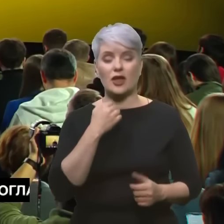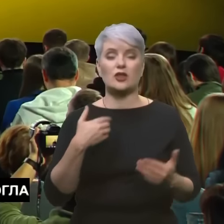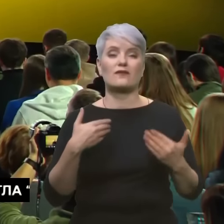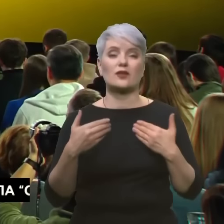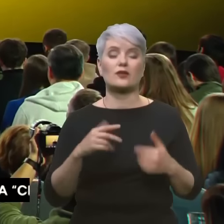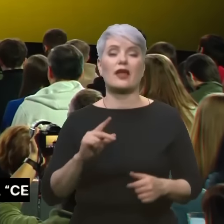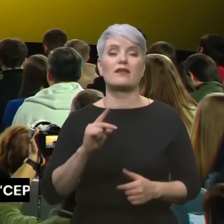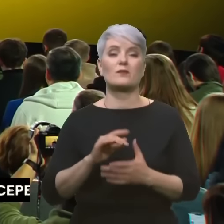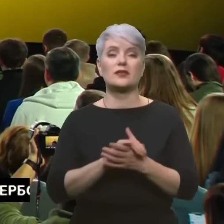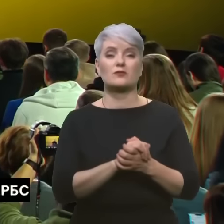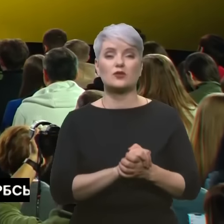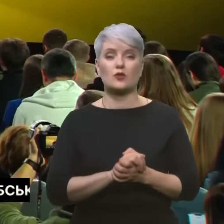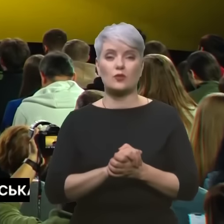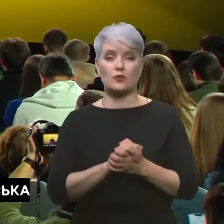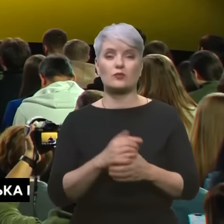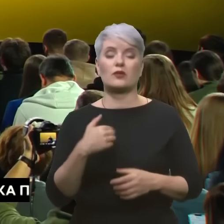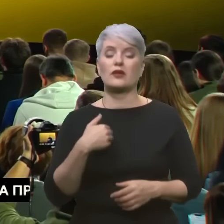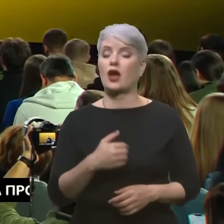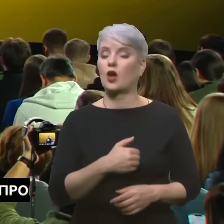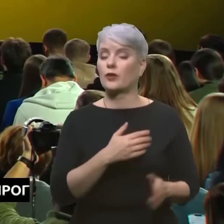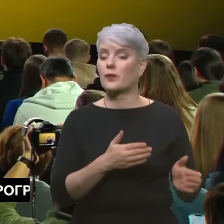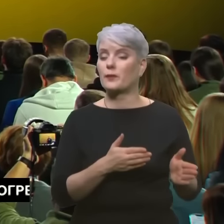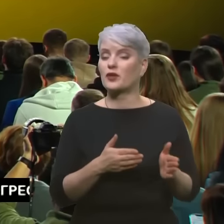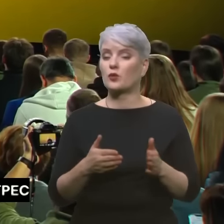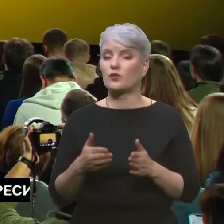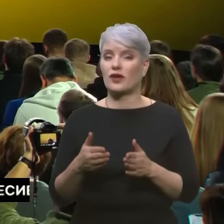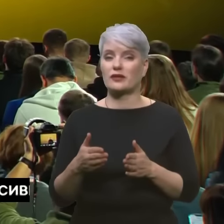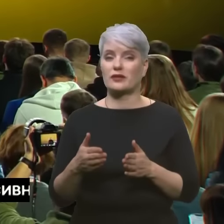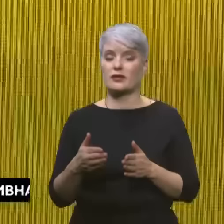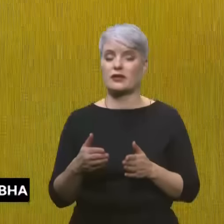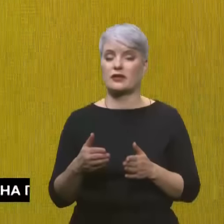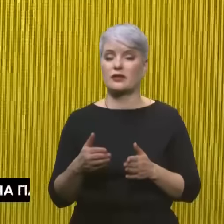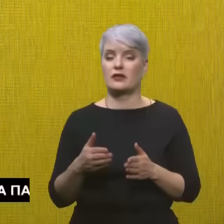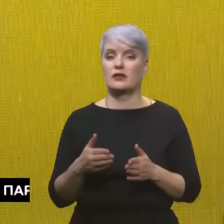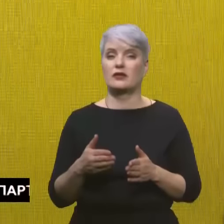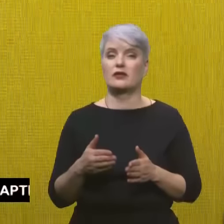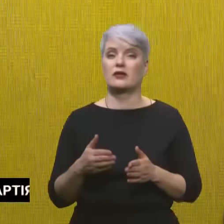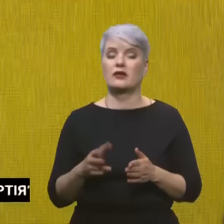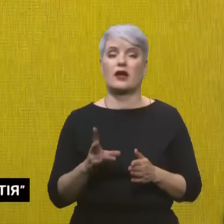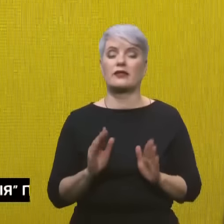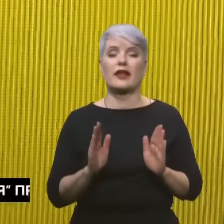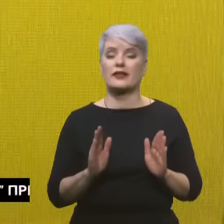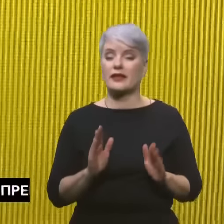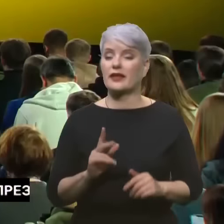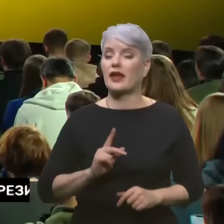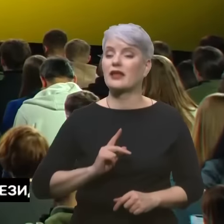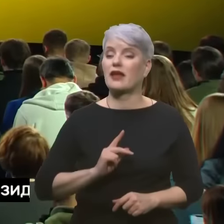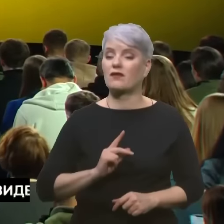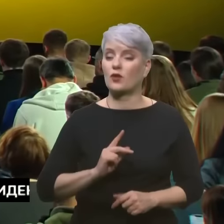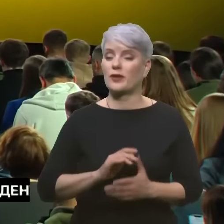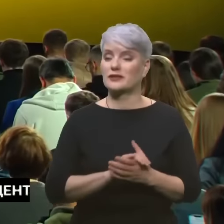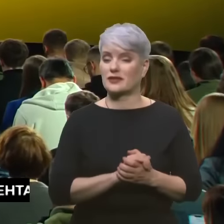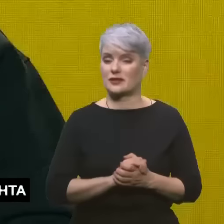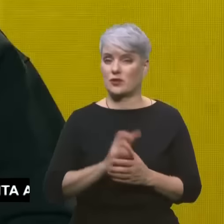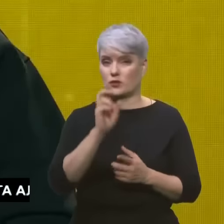хотів підготувати, не пам'ятаю деталі, над не тільки Європейським Союзом, країнами